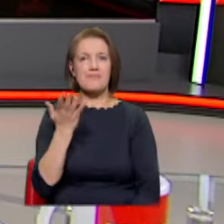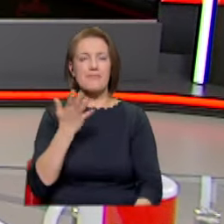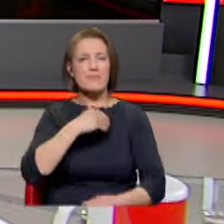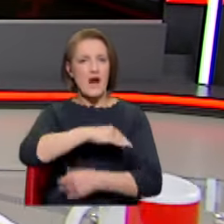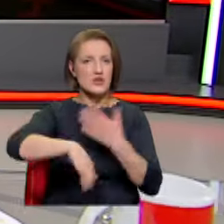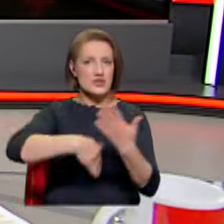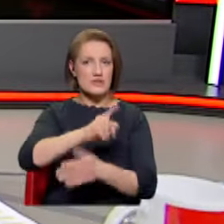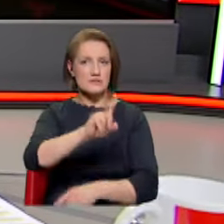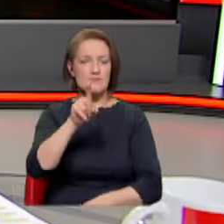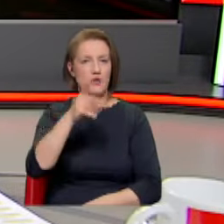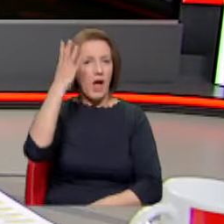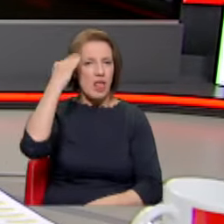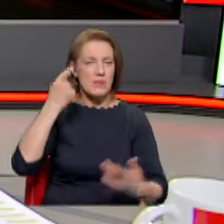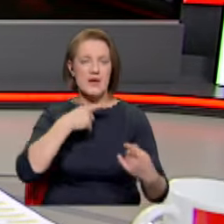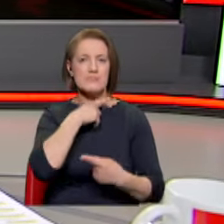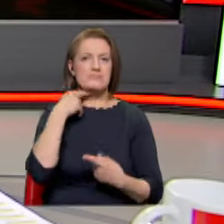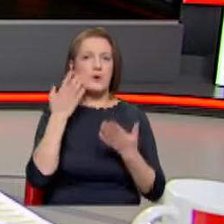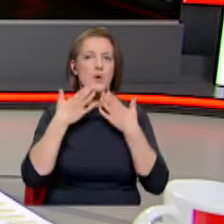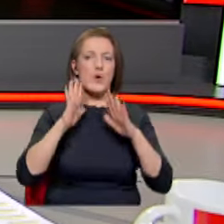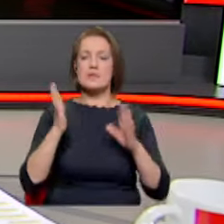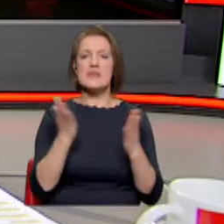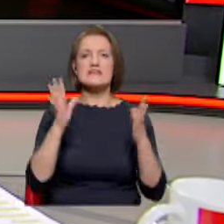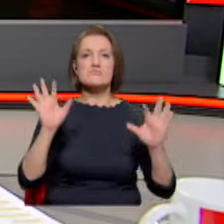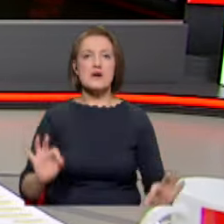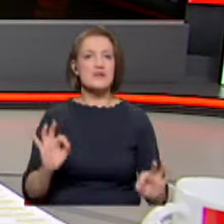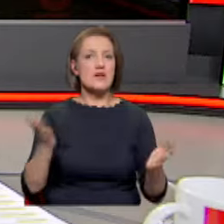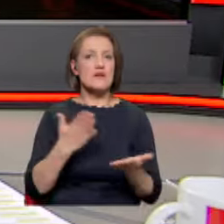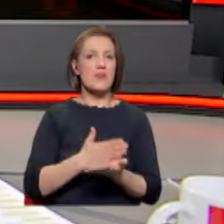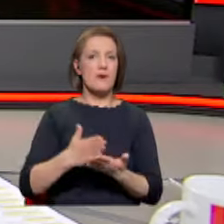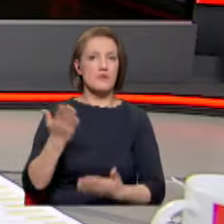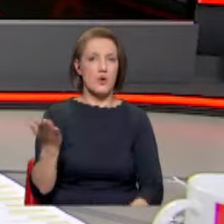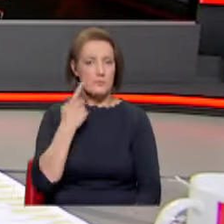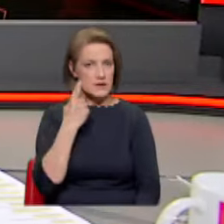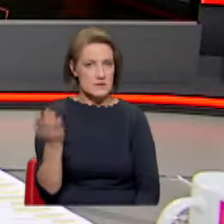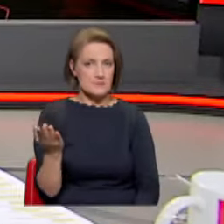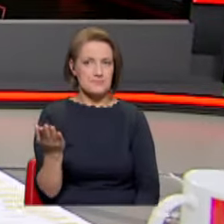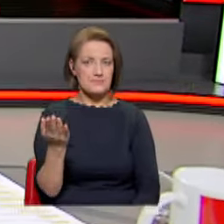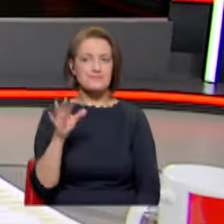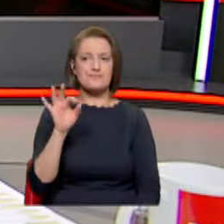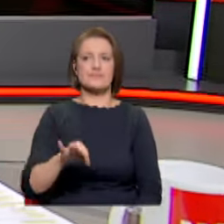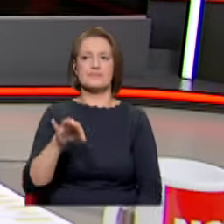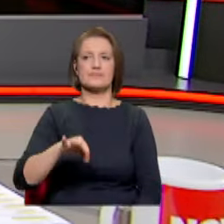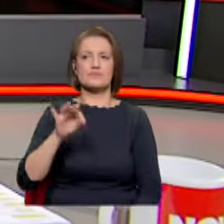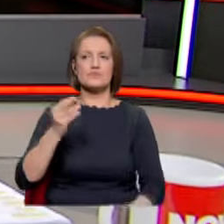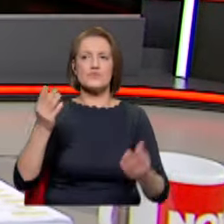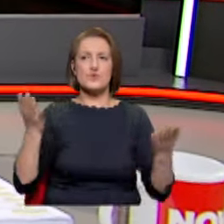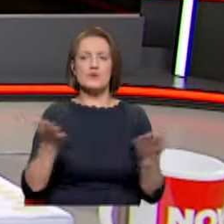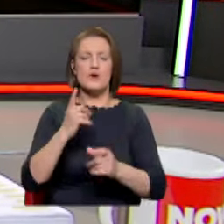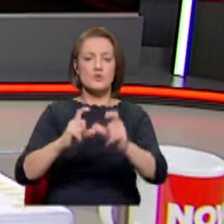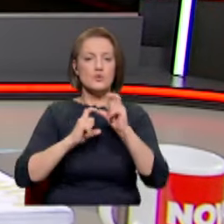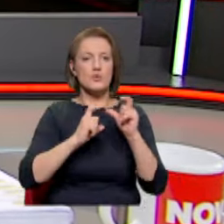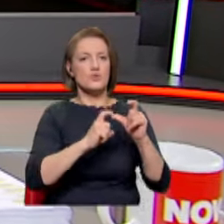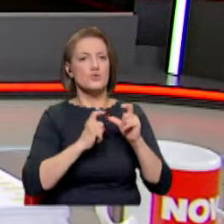mı bunu anlamaya imkan yok bakın nasıl başladı nasıl devam ediyor Şimdi o kadar çok soru